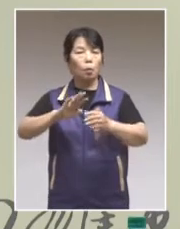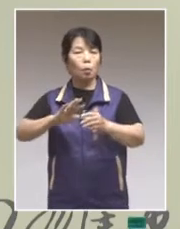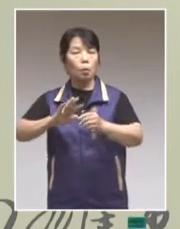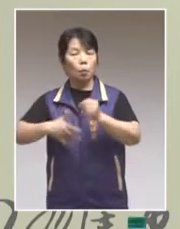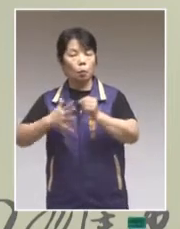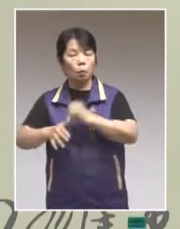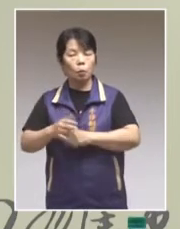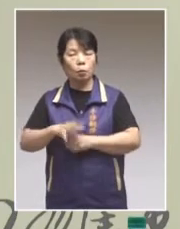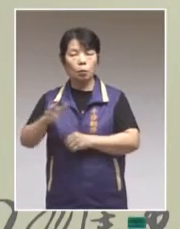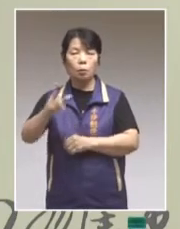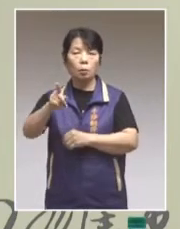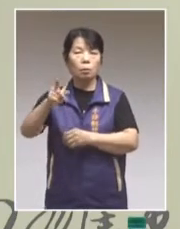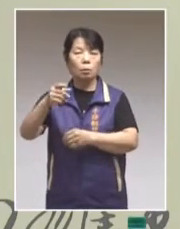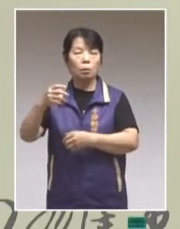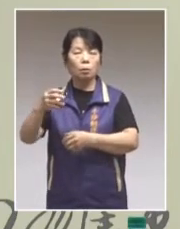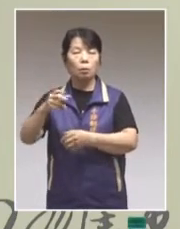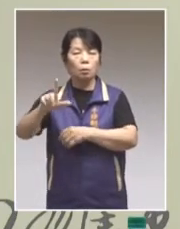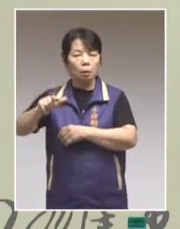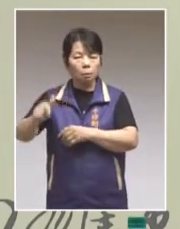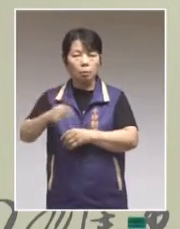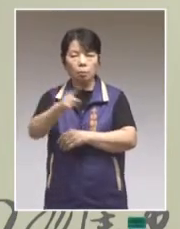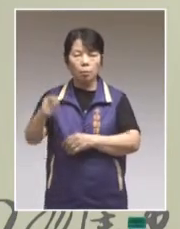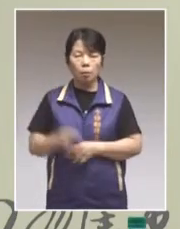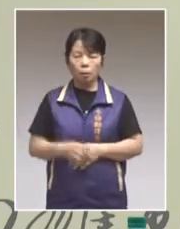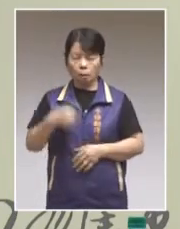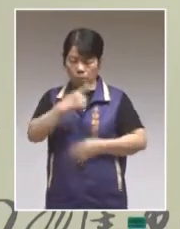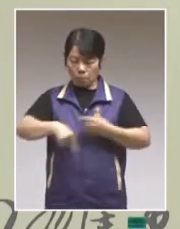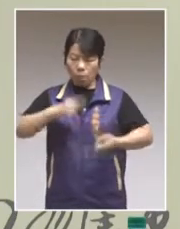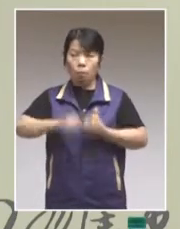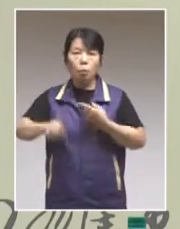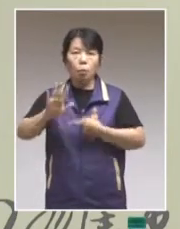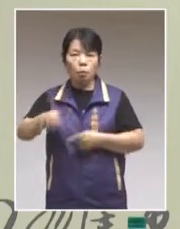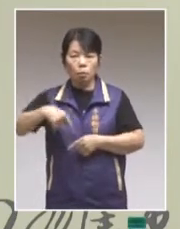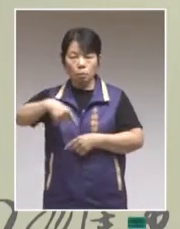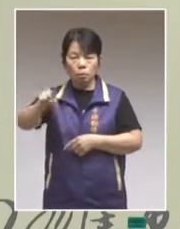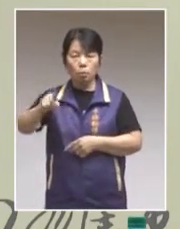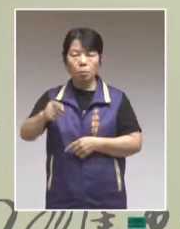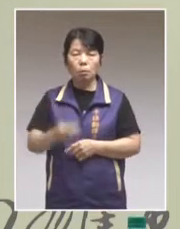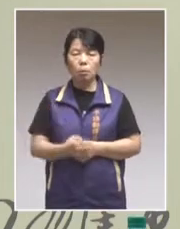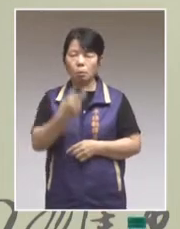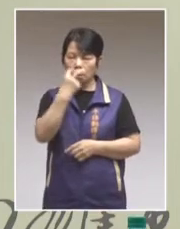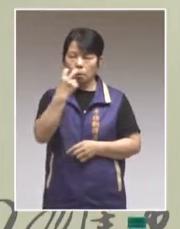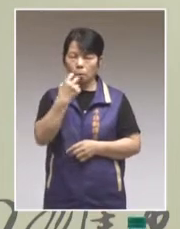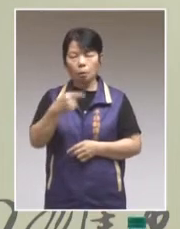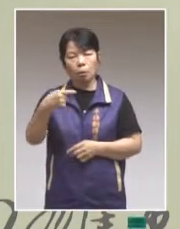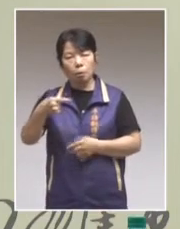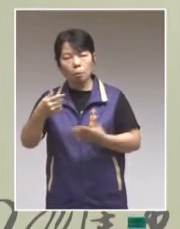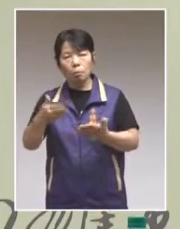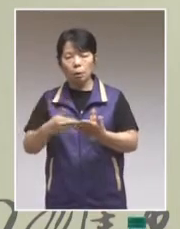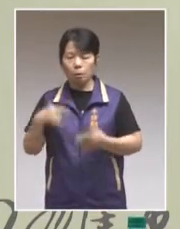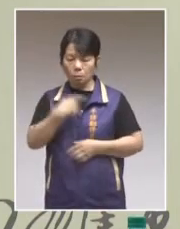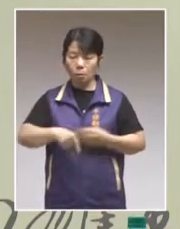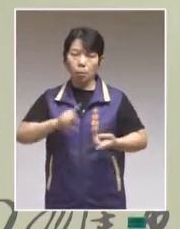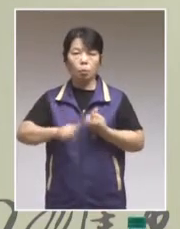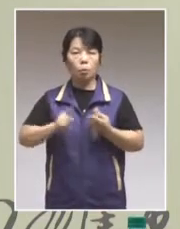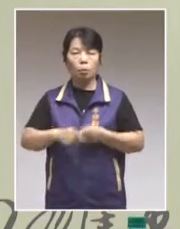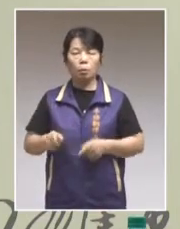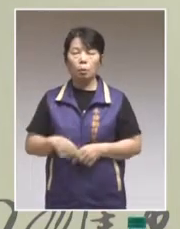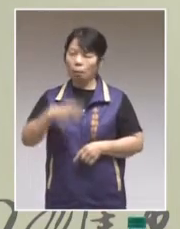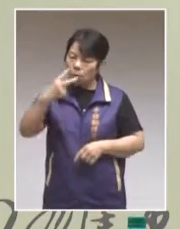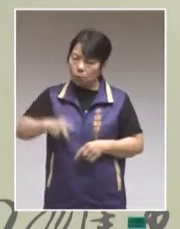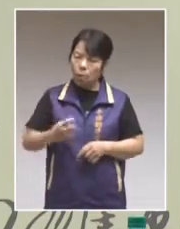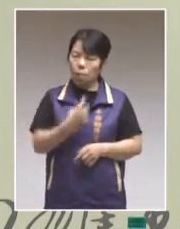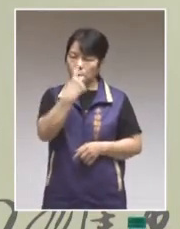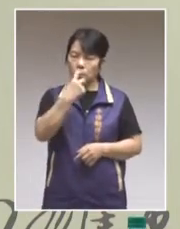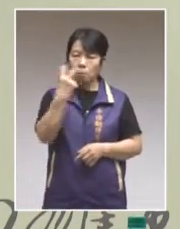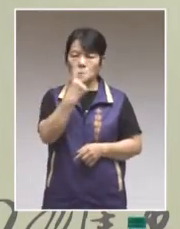有呼吸道症状去验，没有验到，结果隔了两天去学校，一早身体不舒服再验，哇，快筛阳，那